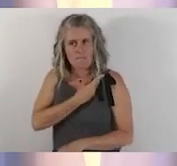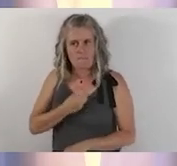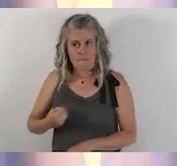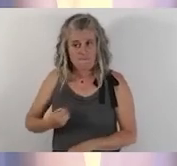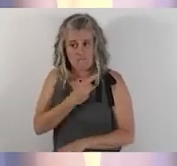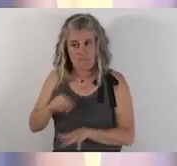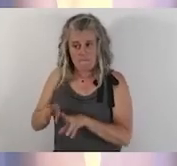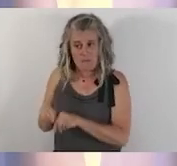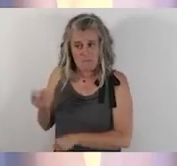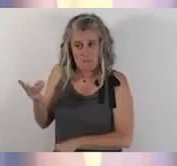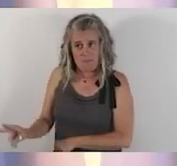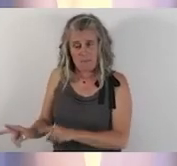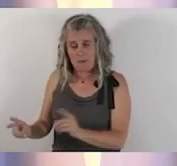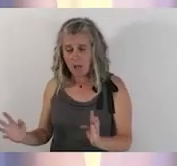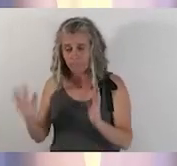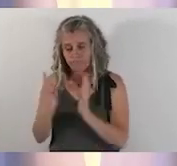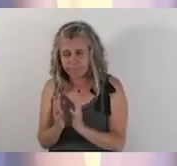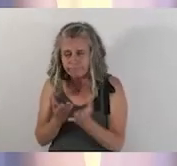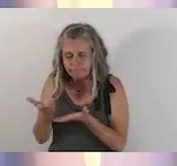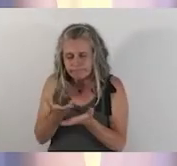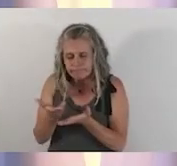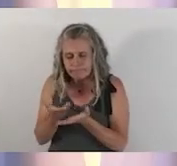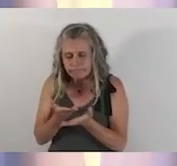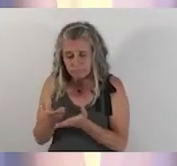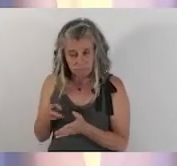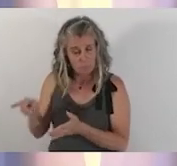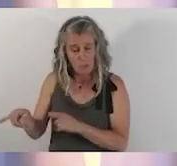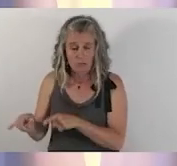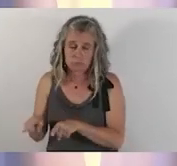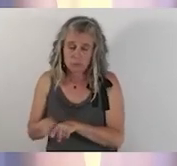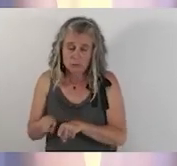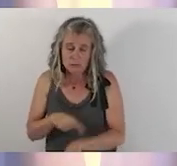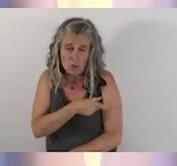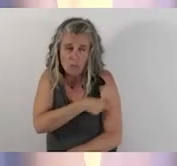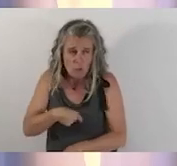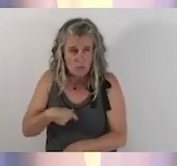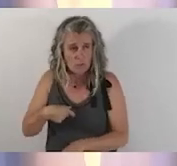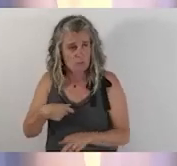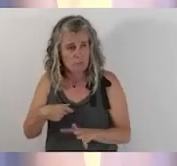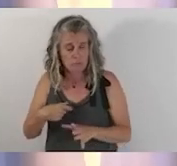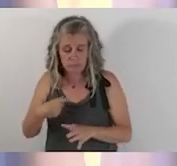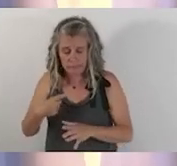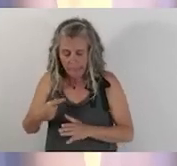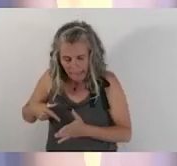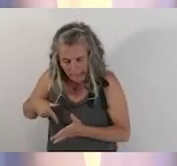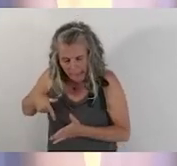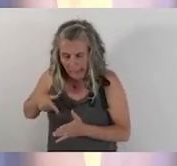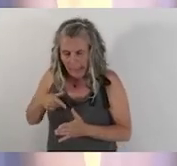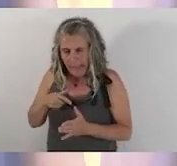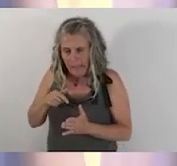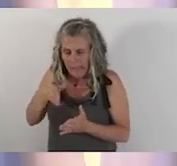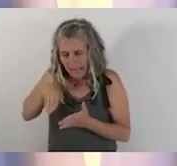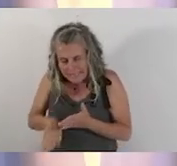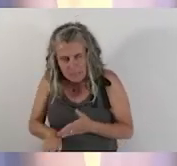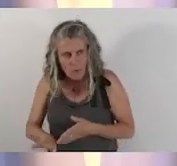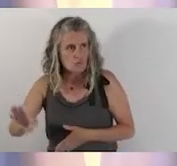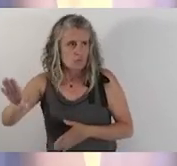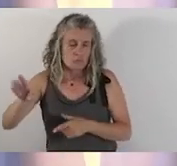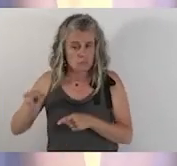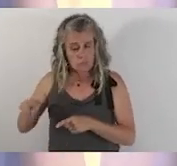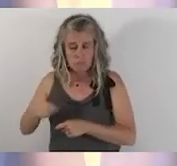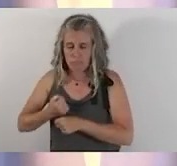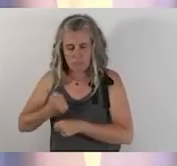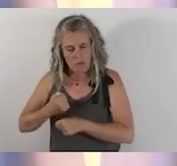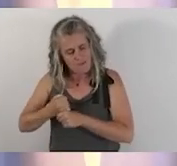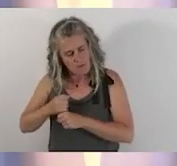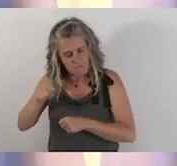au processus, puisque c'est tout un travail de deuil aussi, de résilience qu'il faut faire sur ce site. Et donc, en